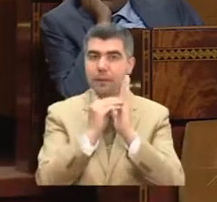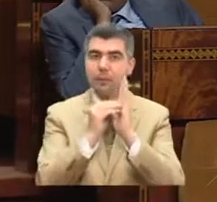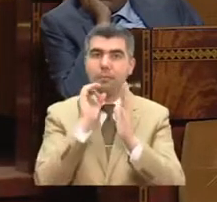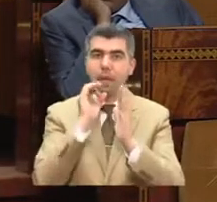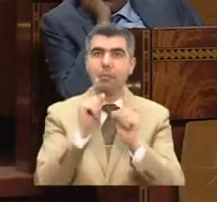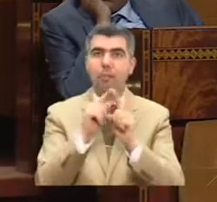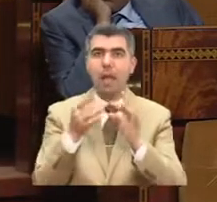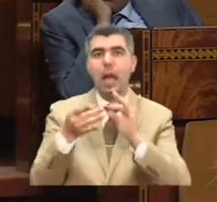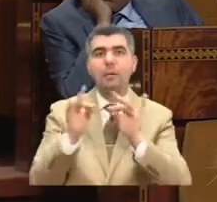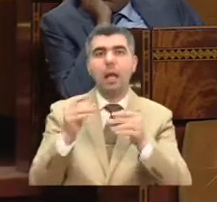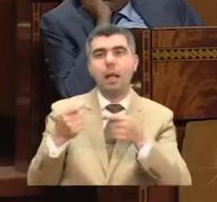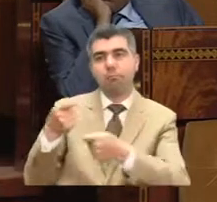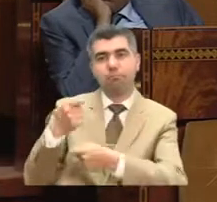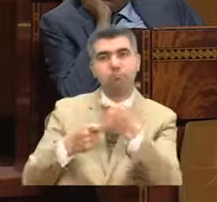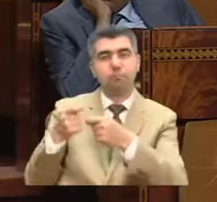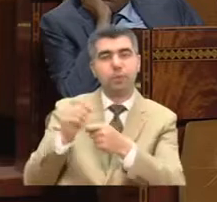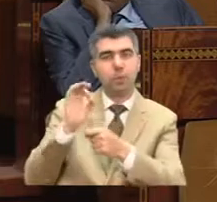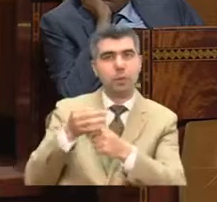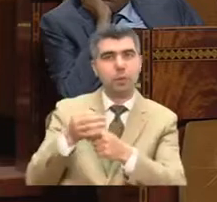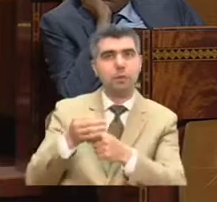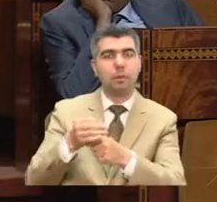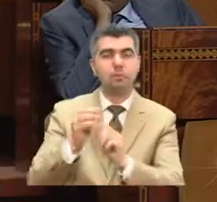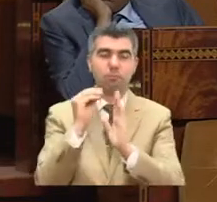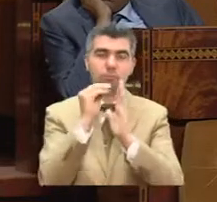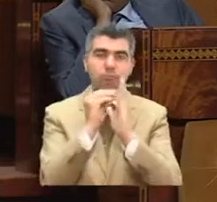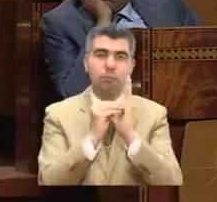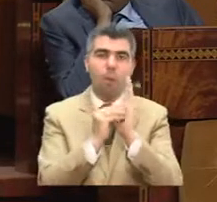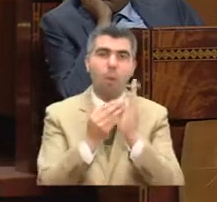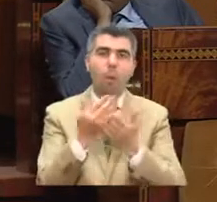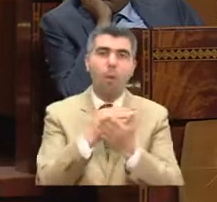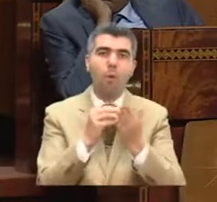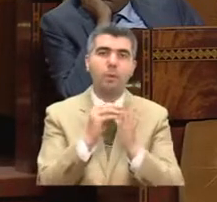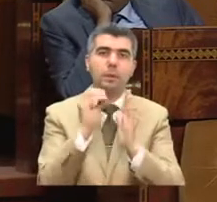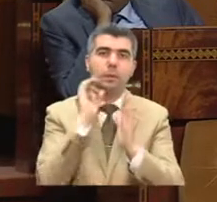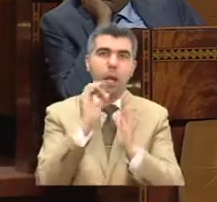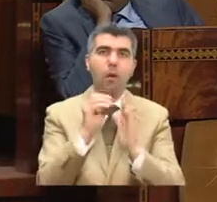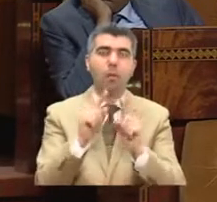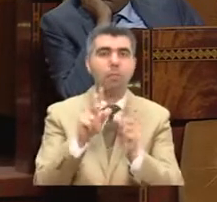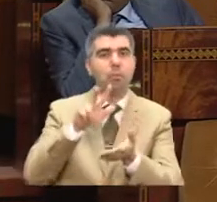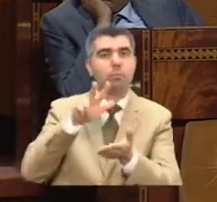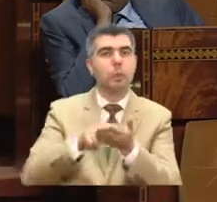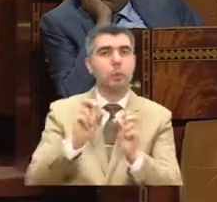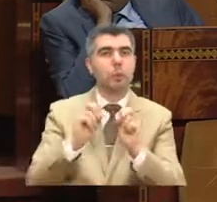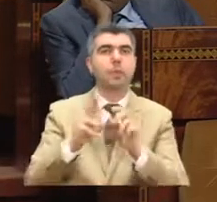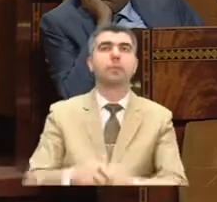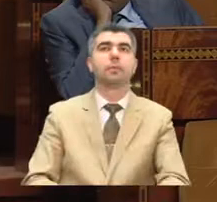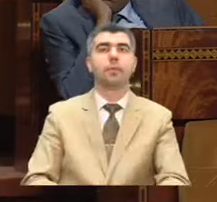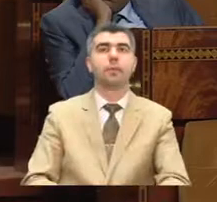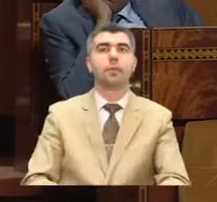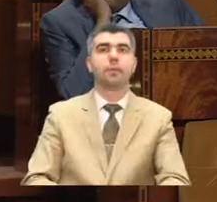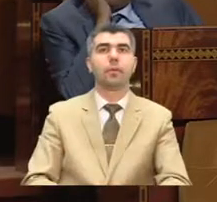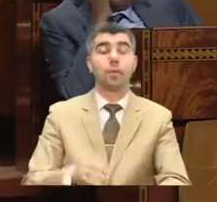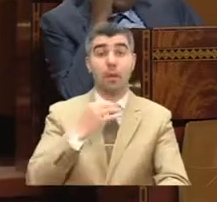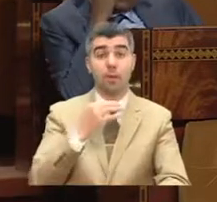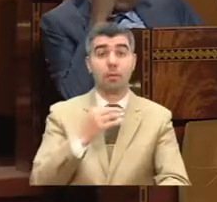والتبادل الإلكتروني للمعلومات التي دخل حيز التنفيذ بمجرد دخول هذا المخطط إلى حيز الوجود. سيدة الوزيرة، بعد دخول